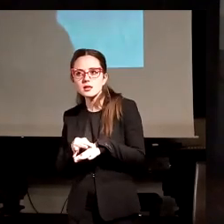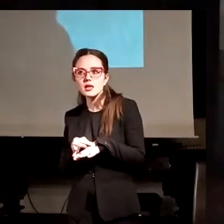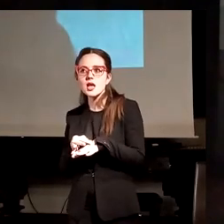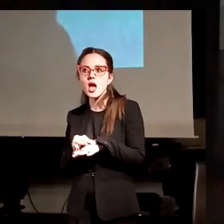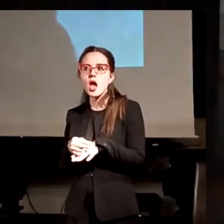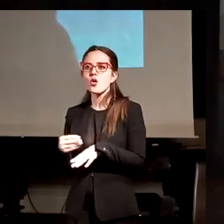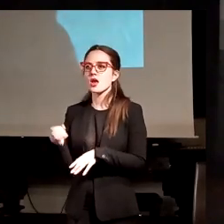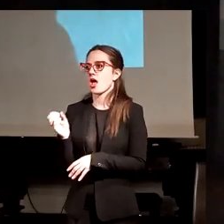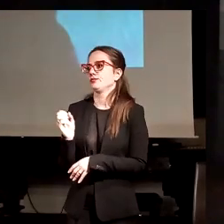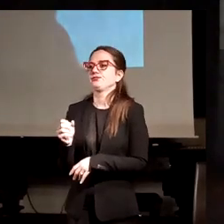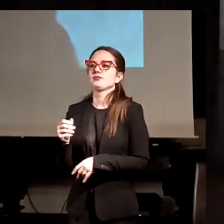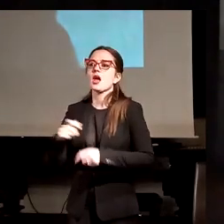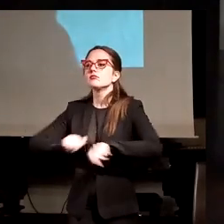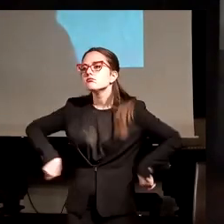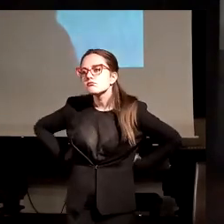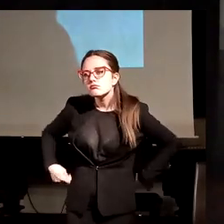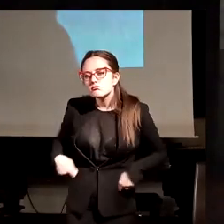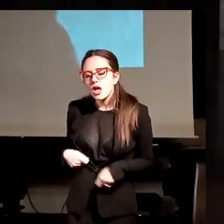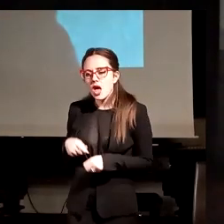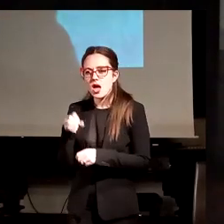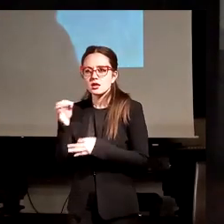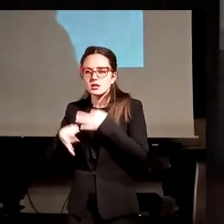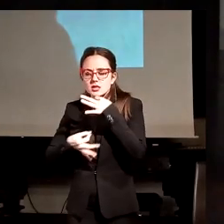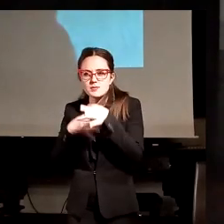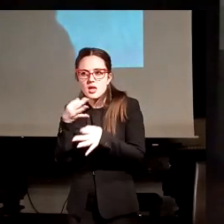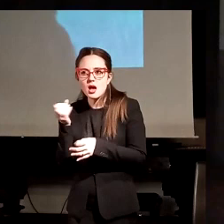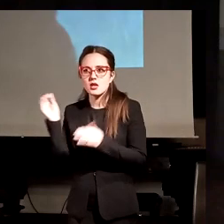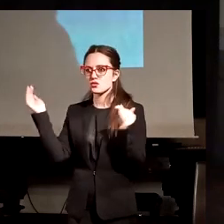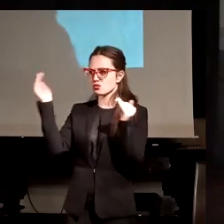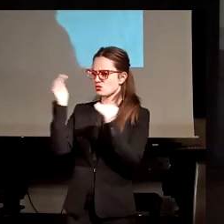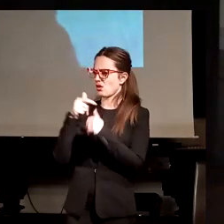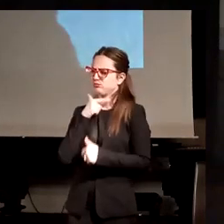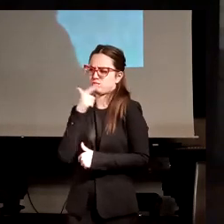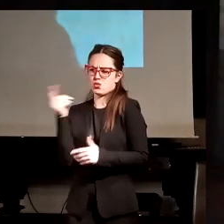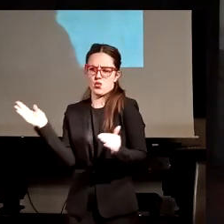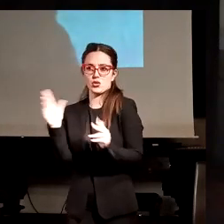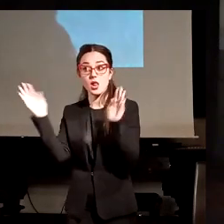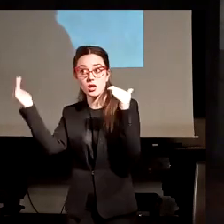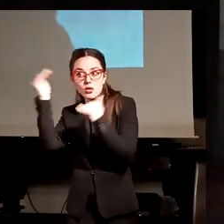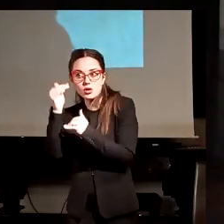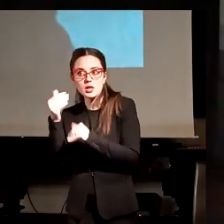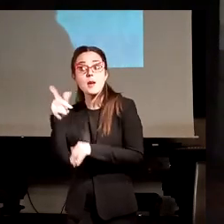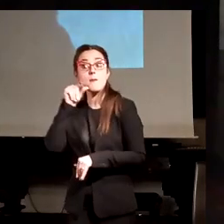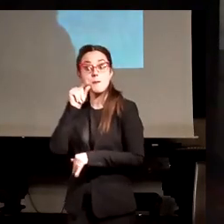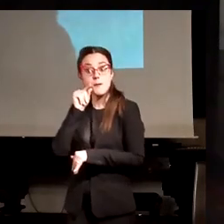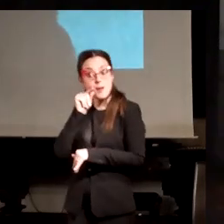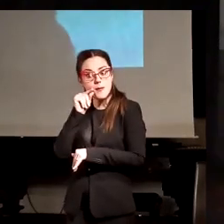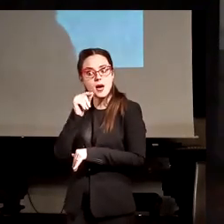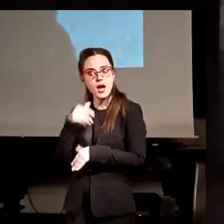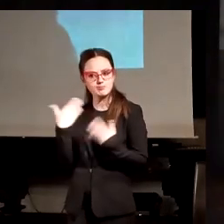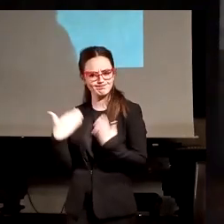racconta terribili storie di notte cammi un padre impegnativo la religione presbiteriana